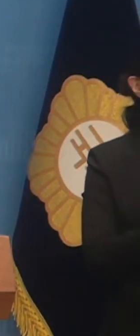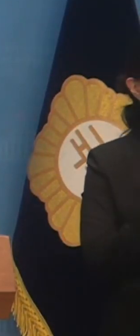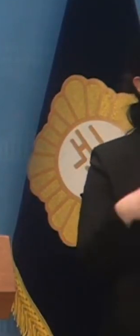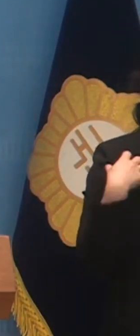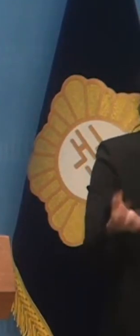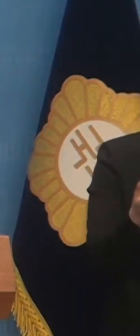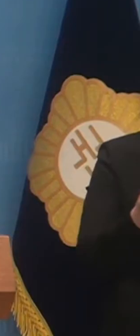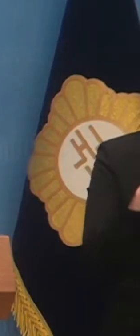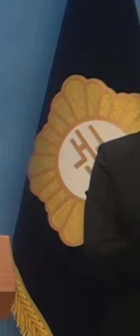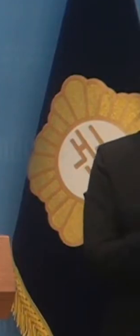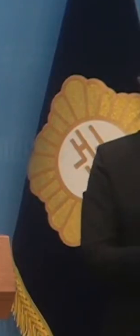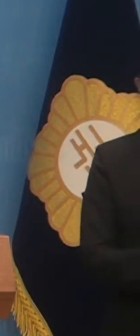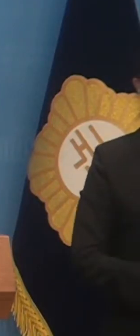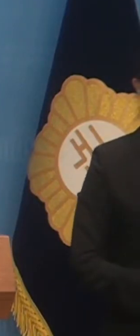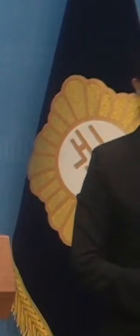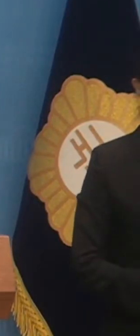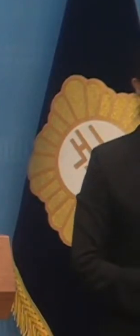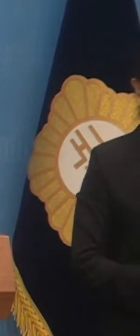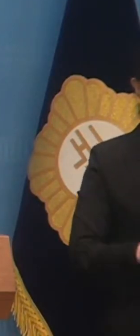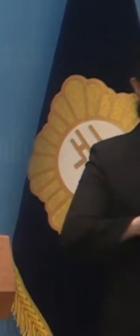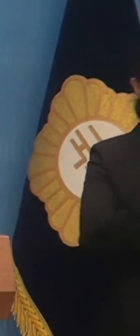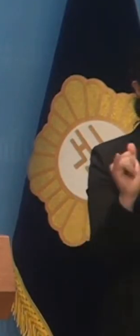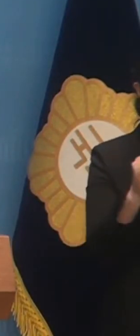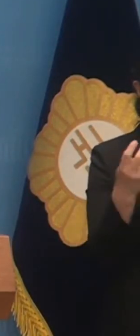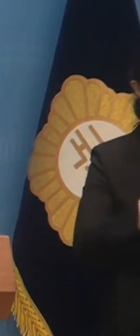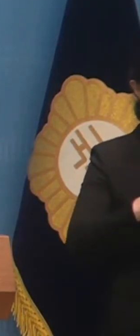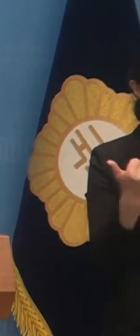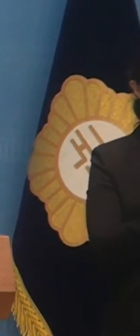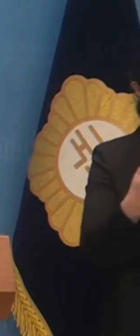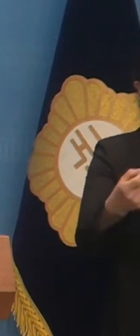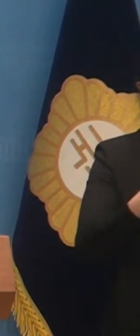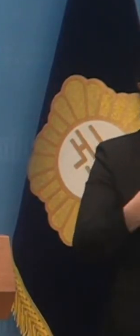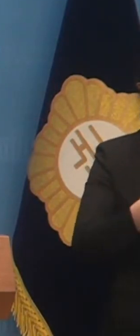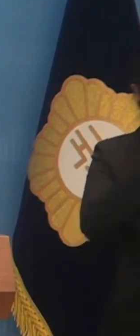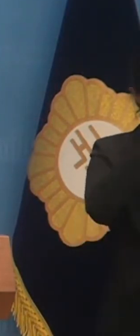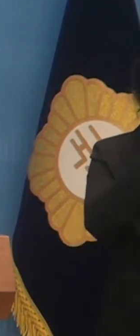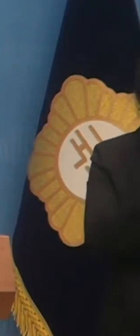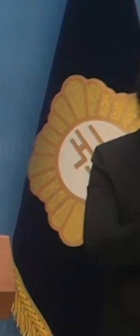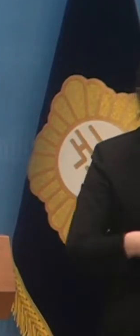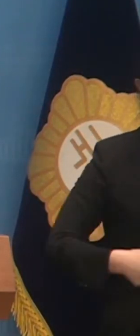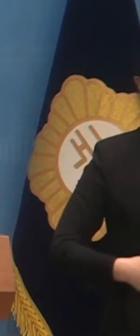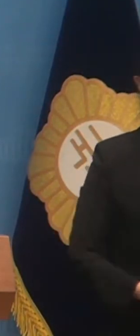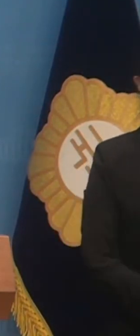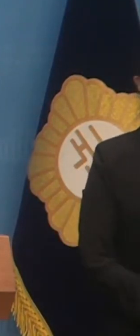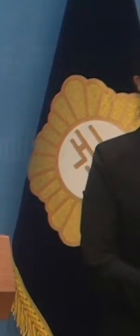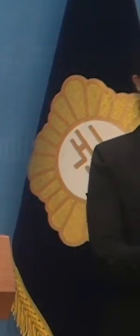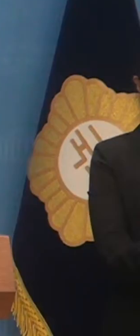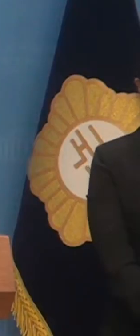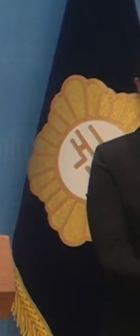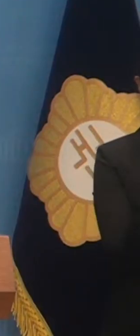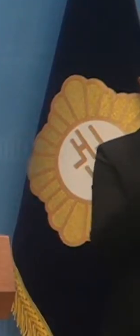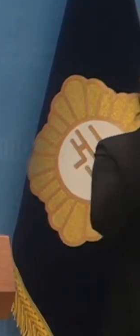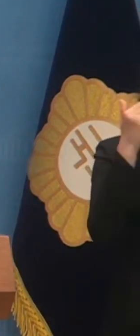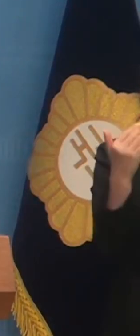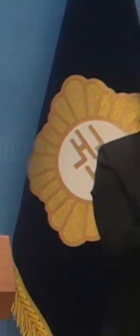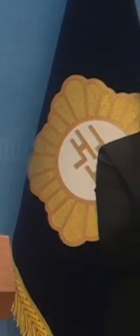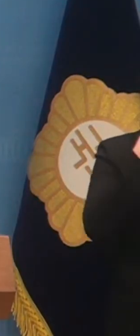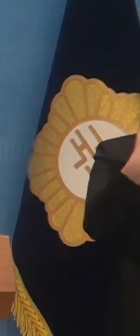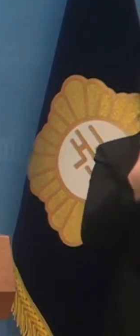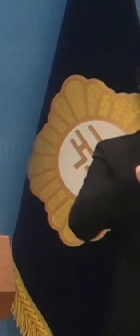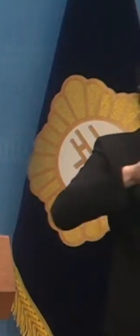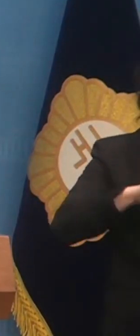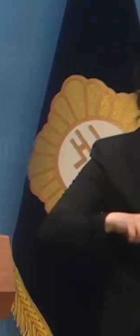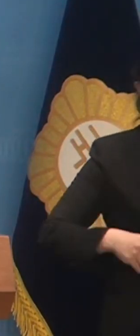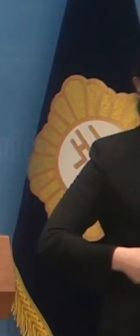회피를 당장 중단하고 국민과 국회 앞에 석고대지하십시오. 사건의 전모를 명확히